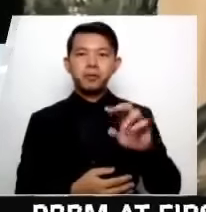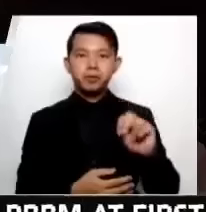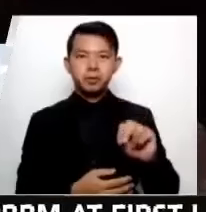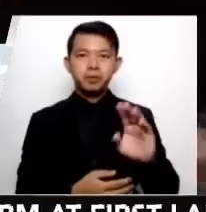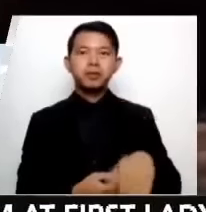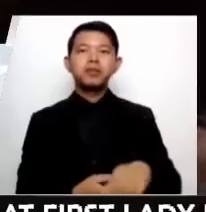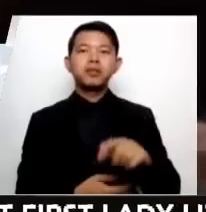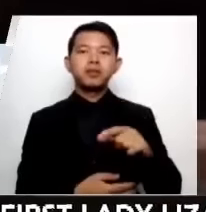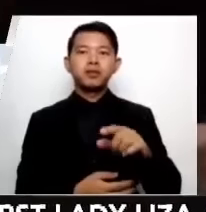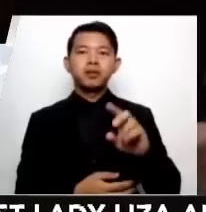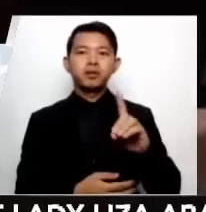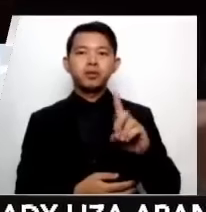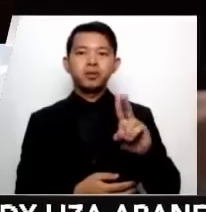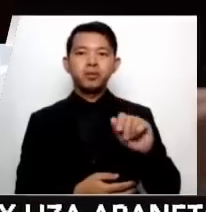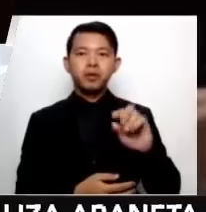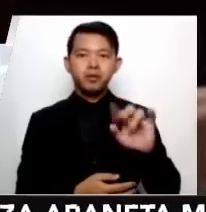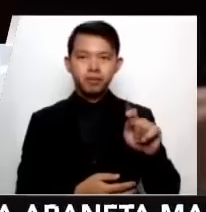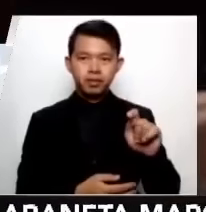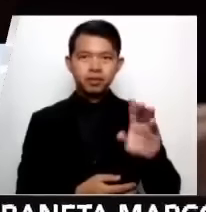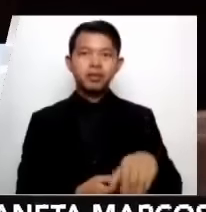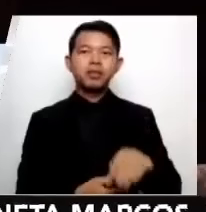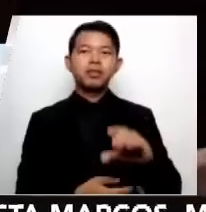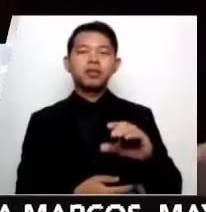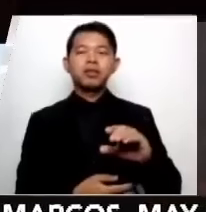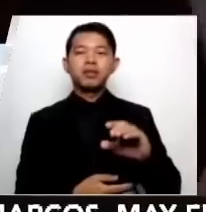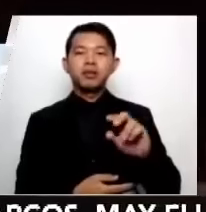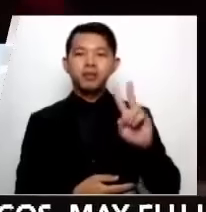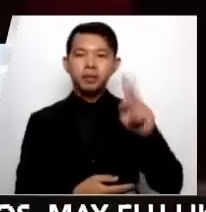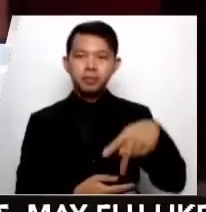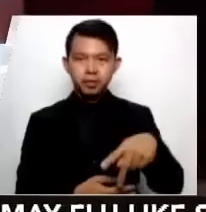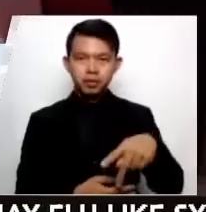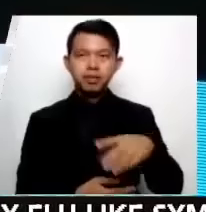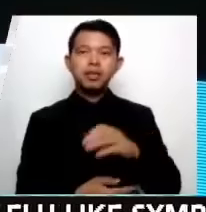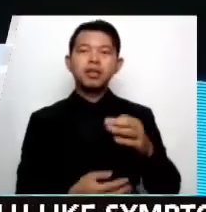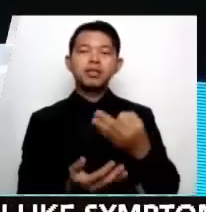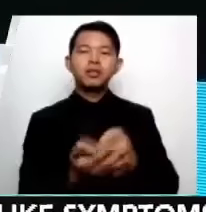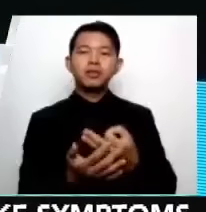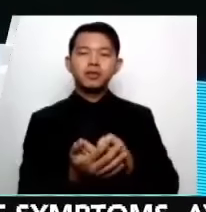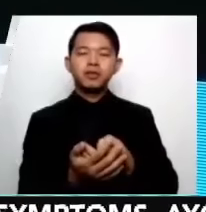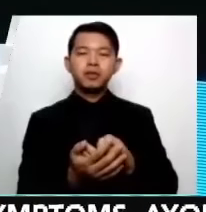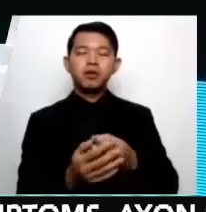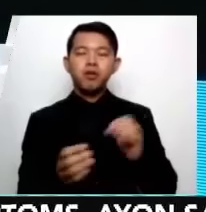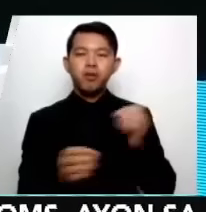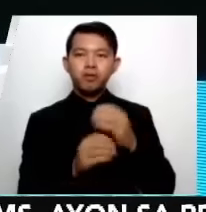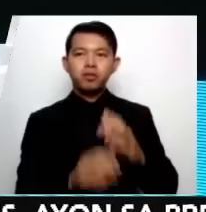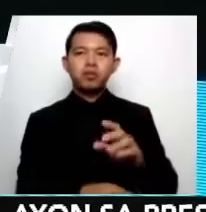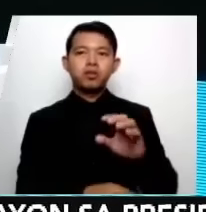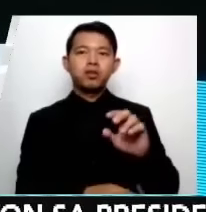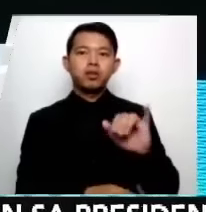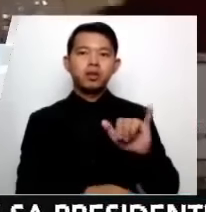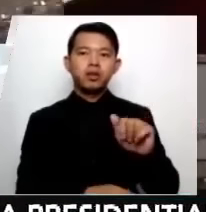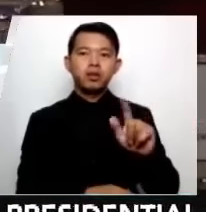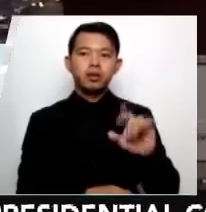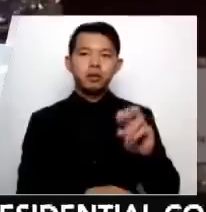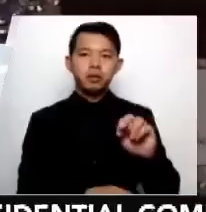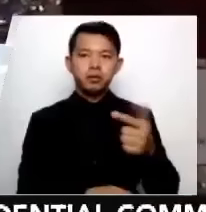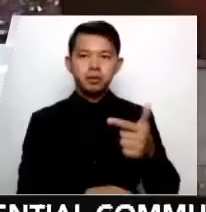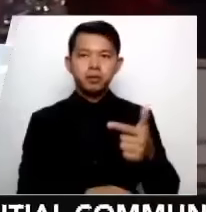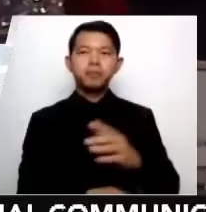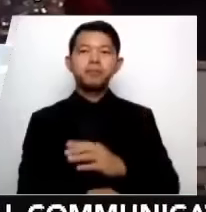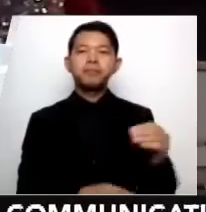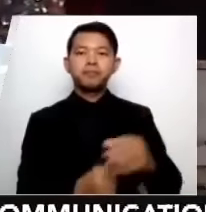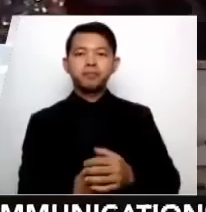Jr., Executive Vice President and Chief Financial Officer Felipe S. Yalong, at Senior Vice President Attorney Annette